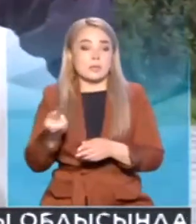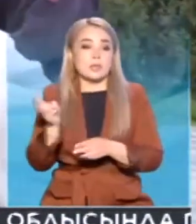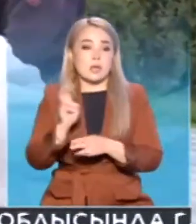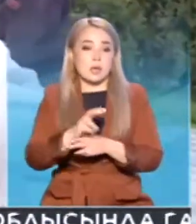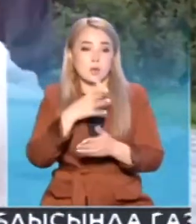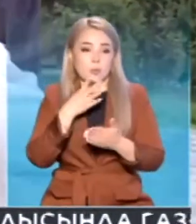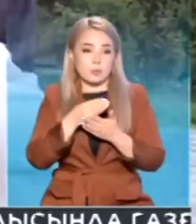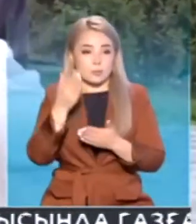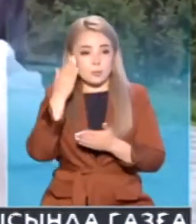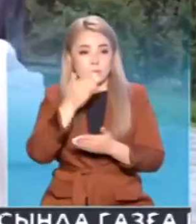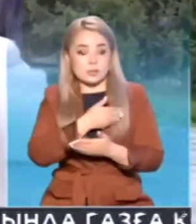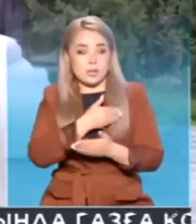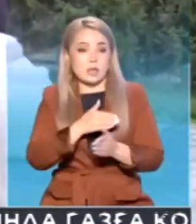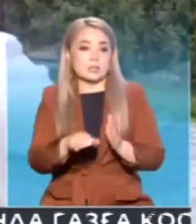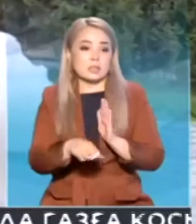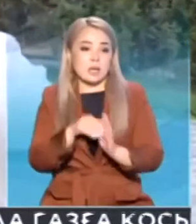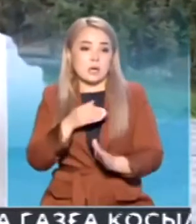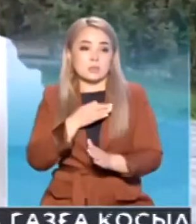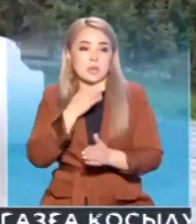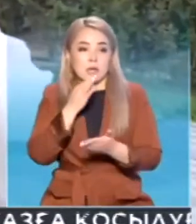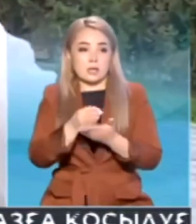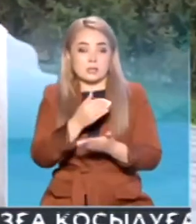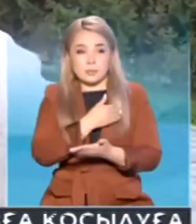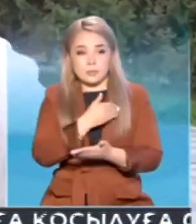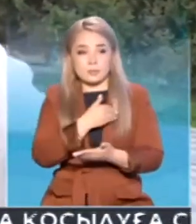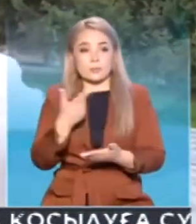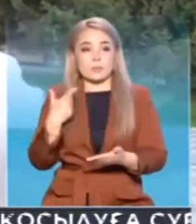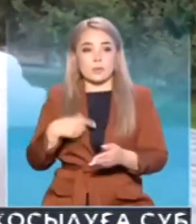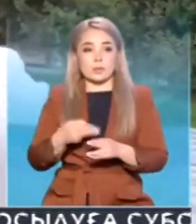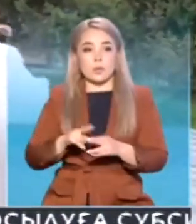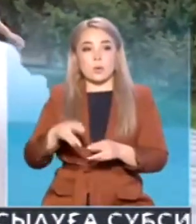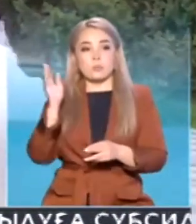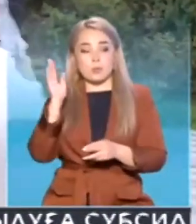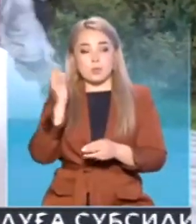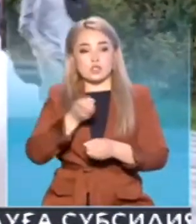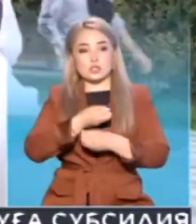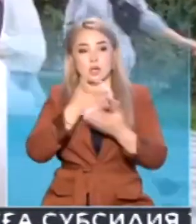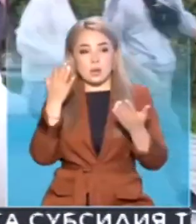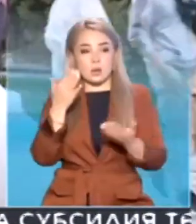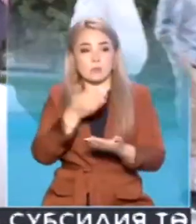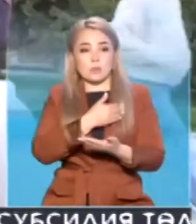өзімнің ойымды білдіргім келеді. Мен де біздің болашақтың жарқын болғанын қалаймын.